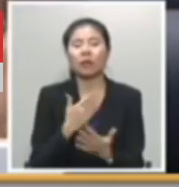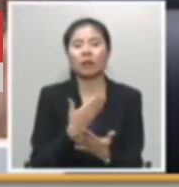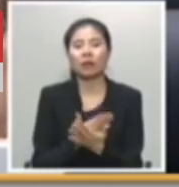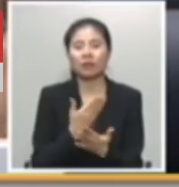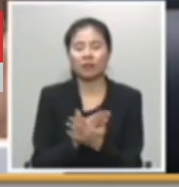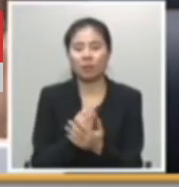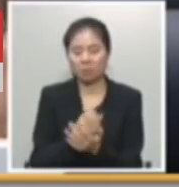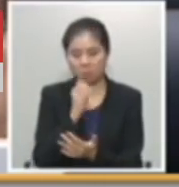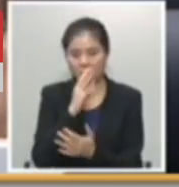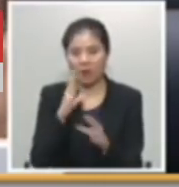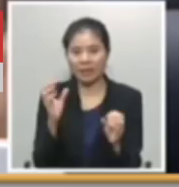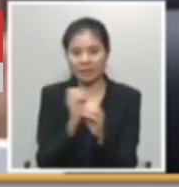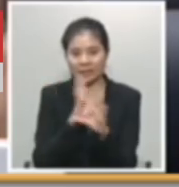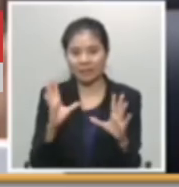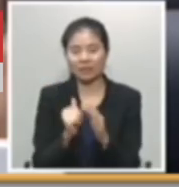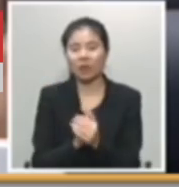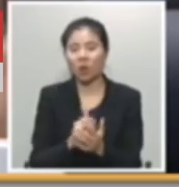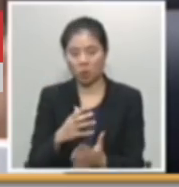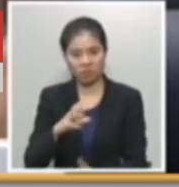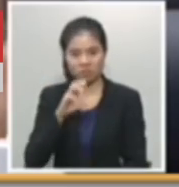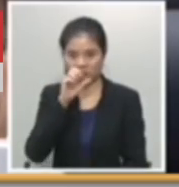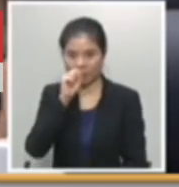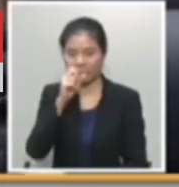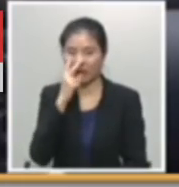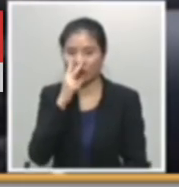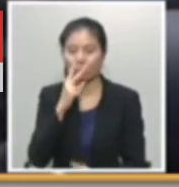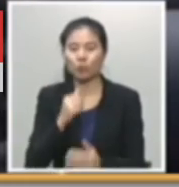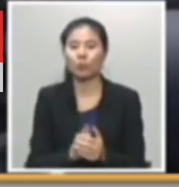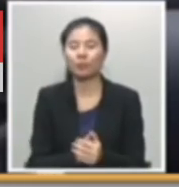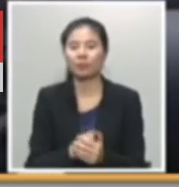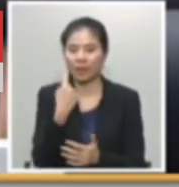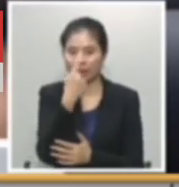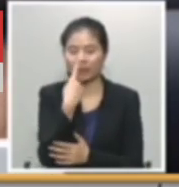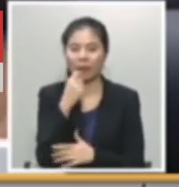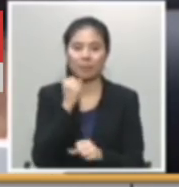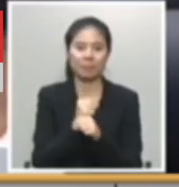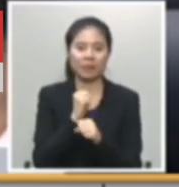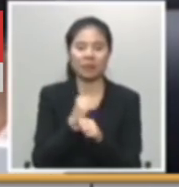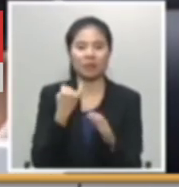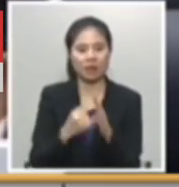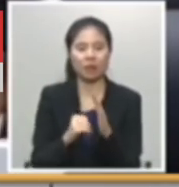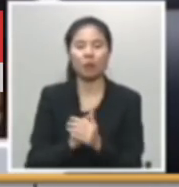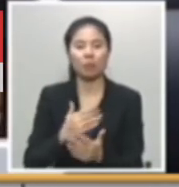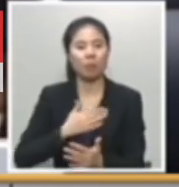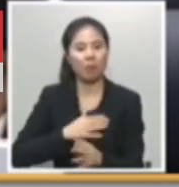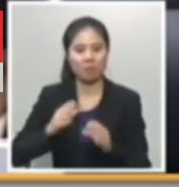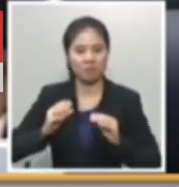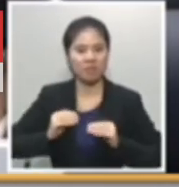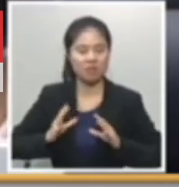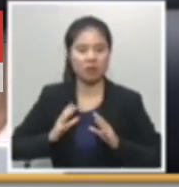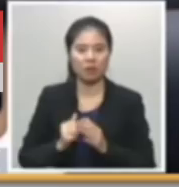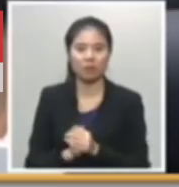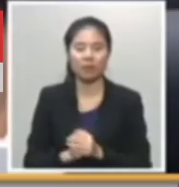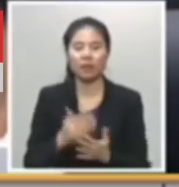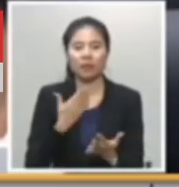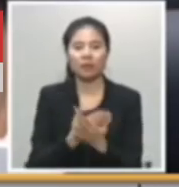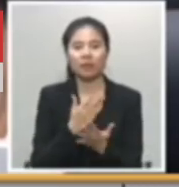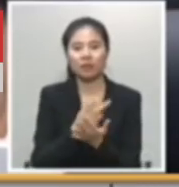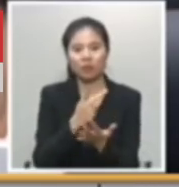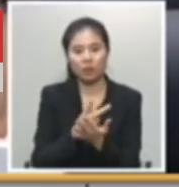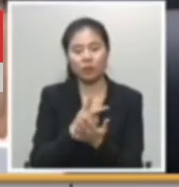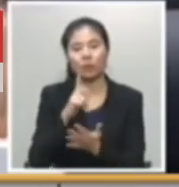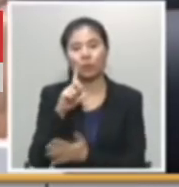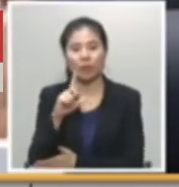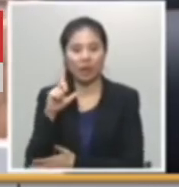นพี่น้องเอ้ยคอยจับตาดูผมไม่ยอมนะแล้วก็เงินกู้หลายหลายล้าน